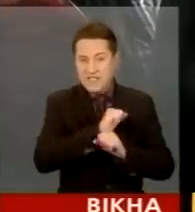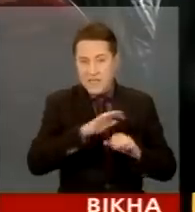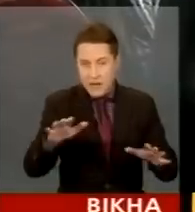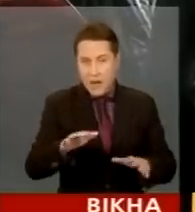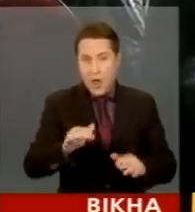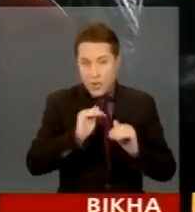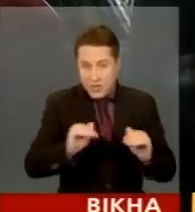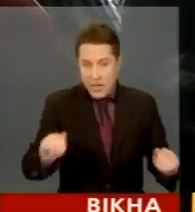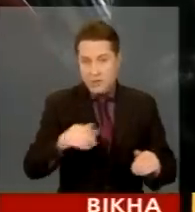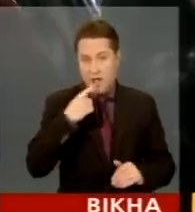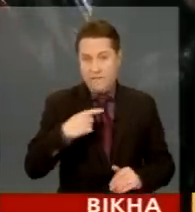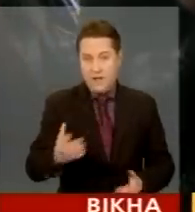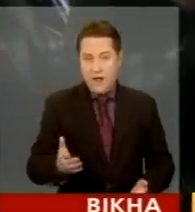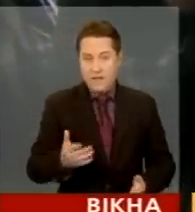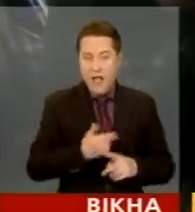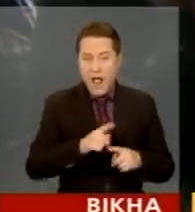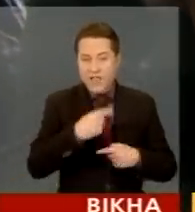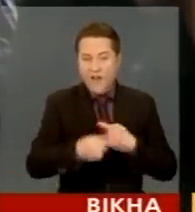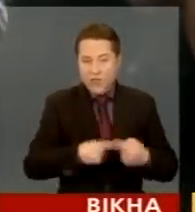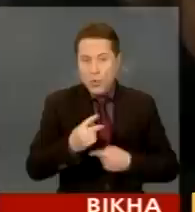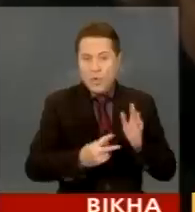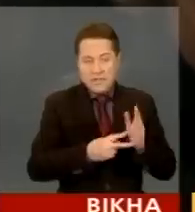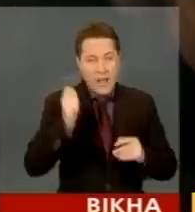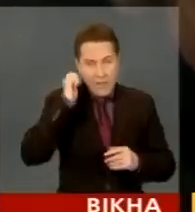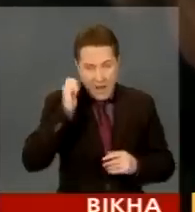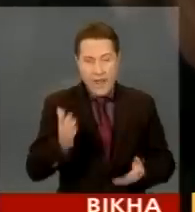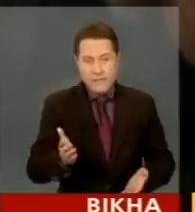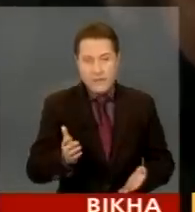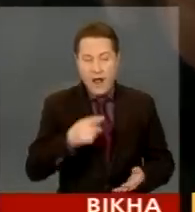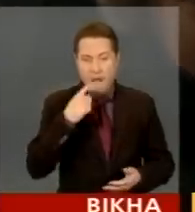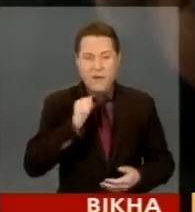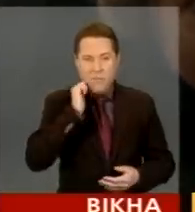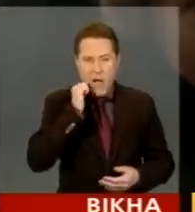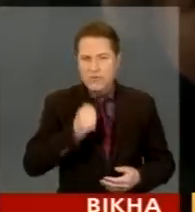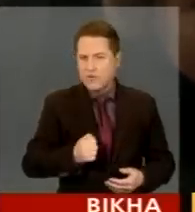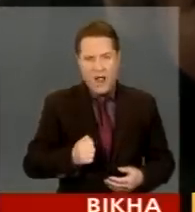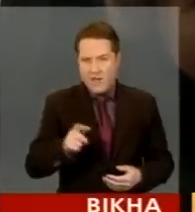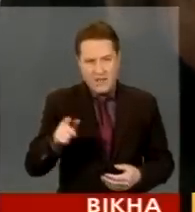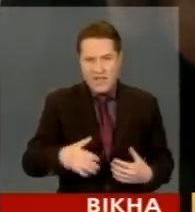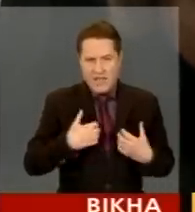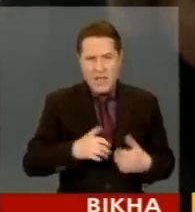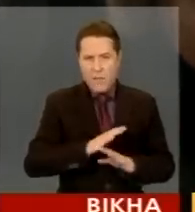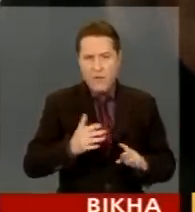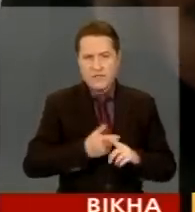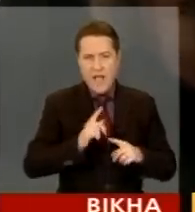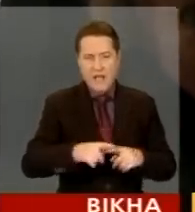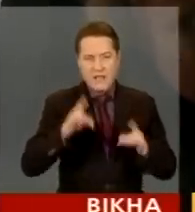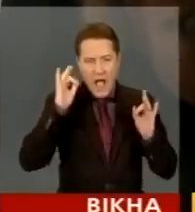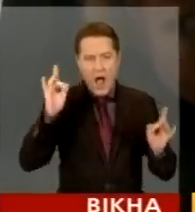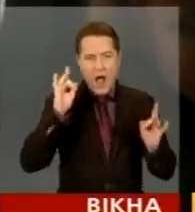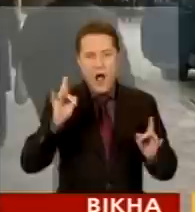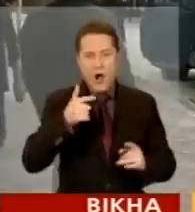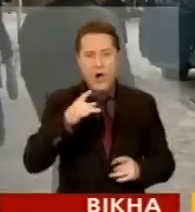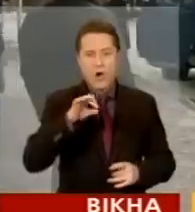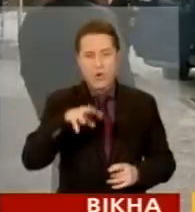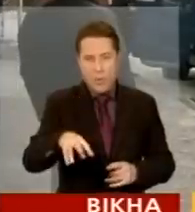від нас. Це... Внук мені 7 років, і він каже, бабушка, та ти не бойся, це гром, ну я знаю, що це